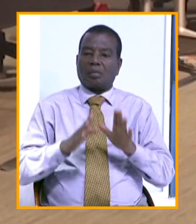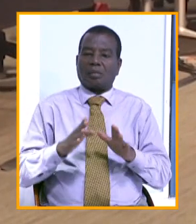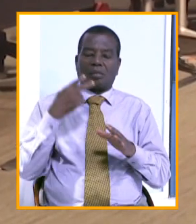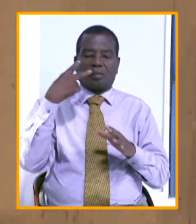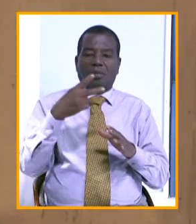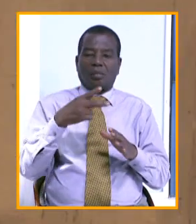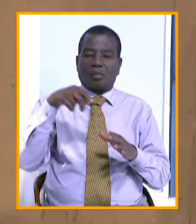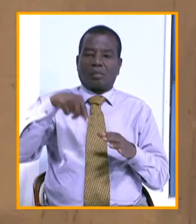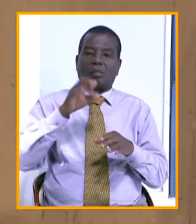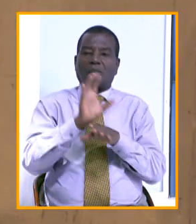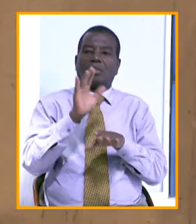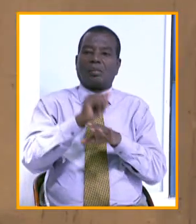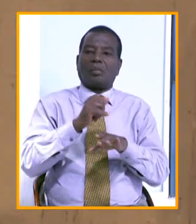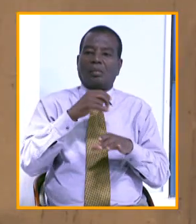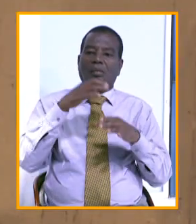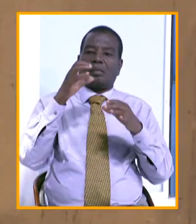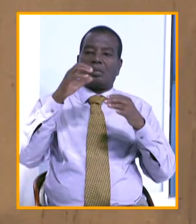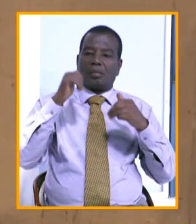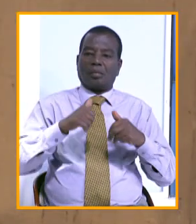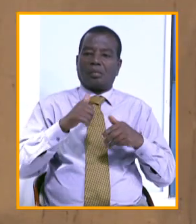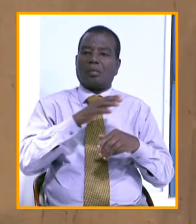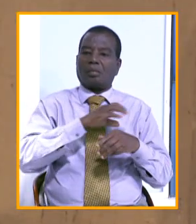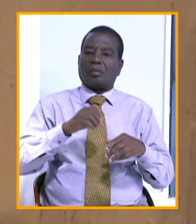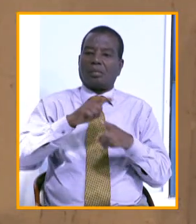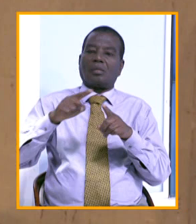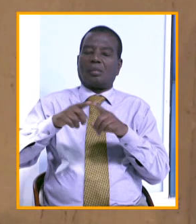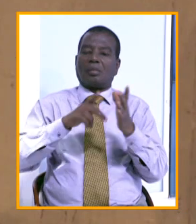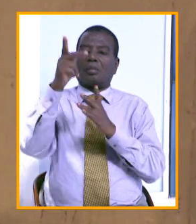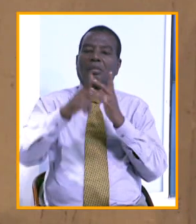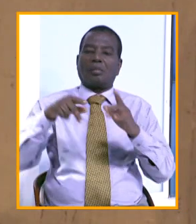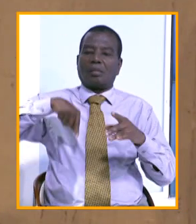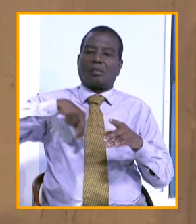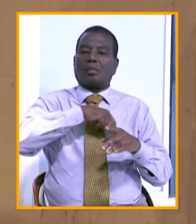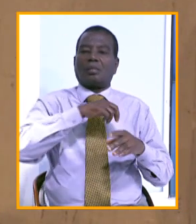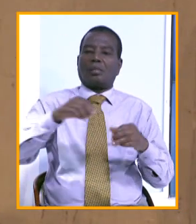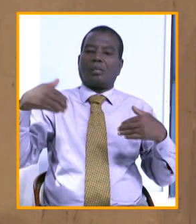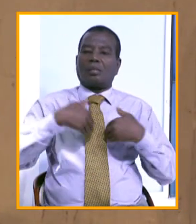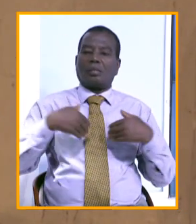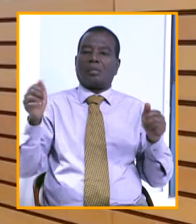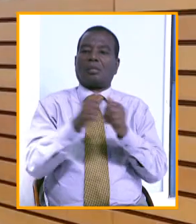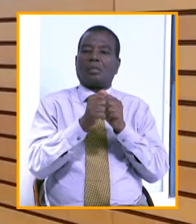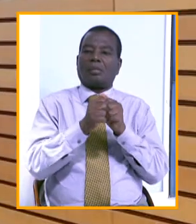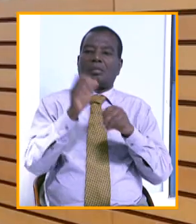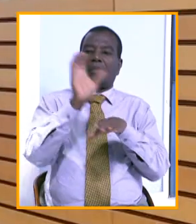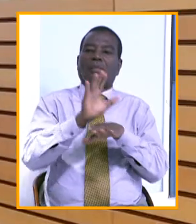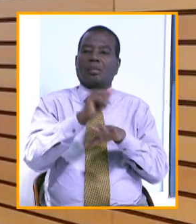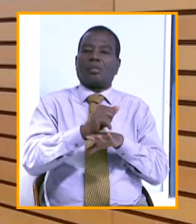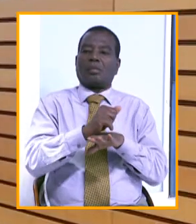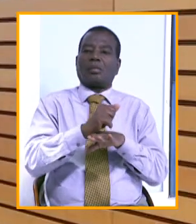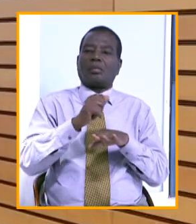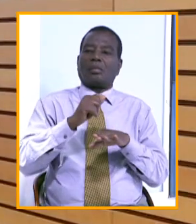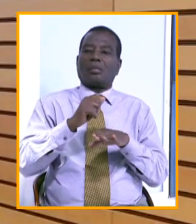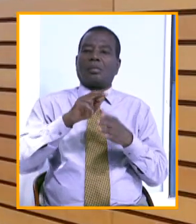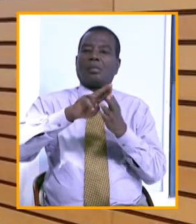la vision pour une Côte d'Ivoire solidaire, les différents programmes que nous avons avec la Côte d'Ivoire,